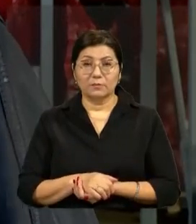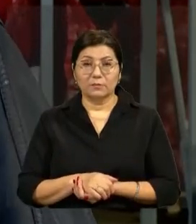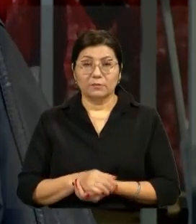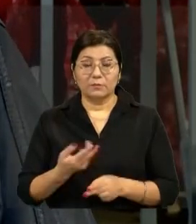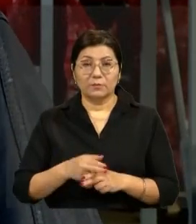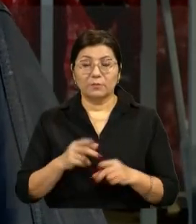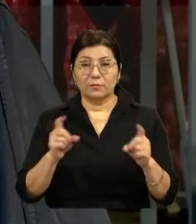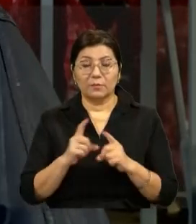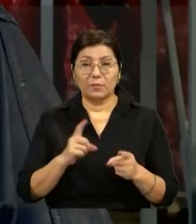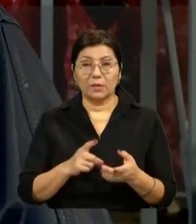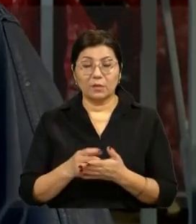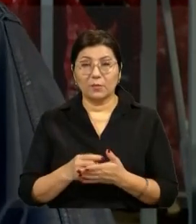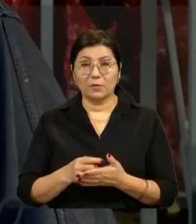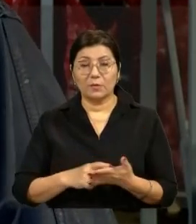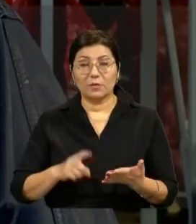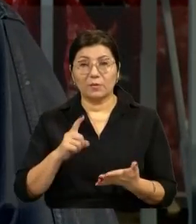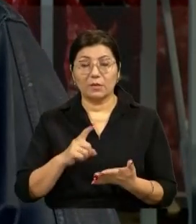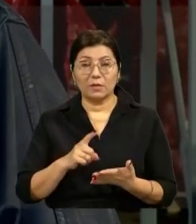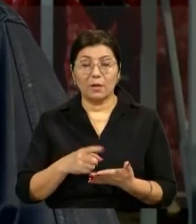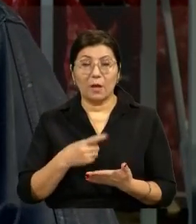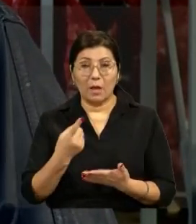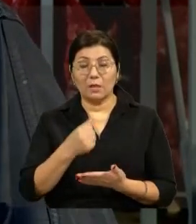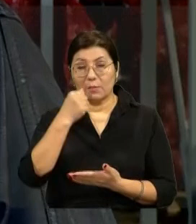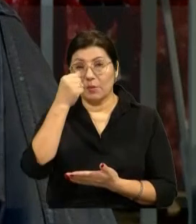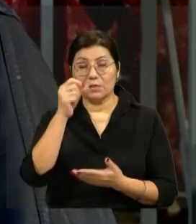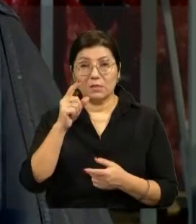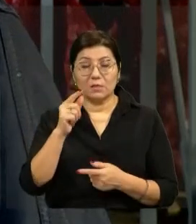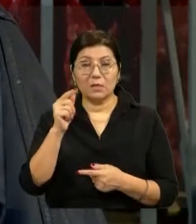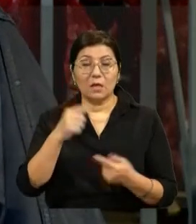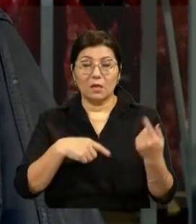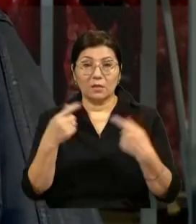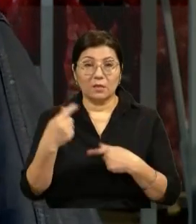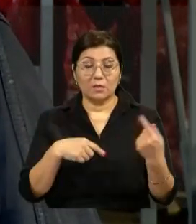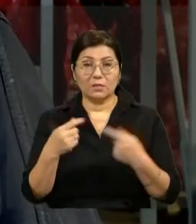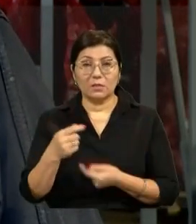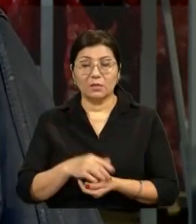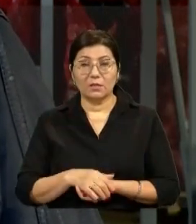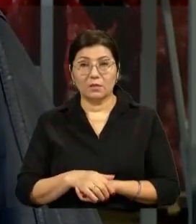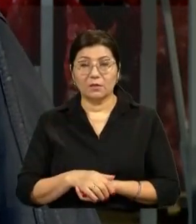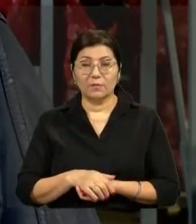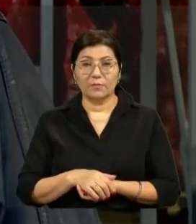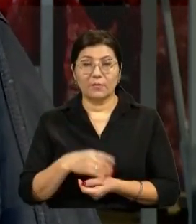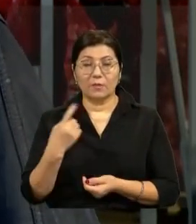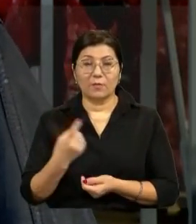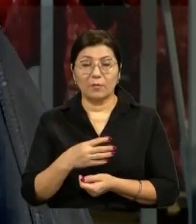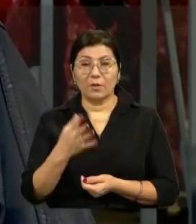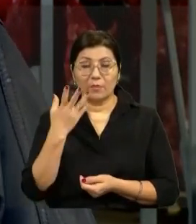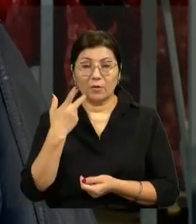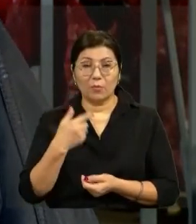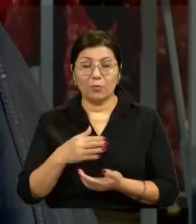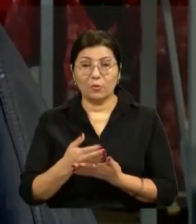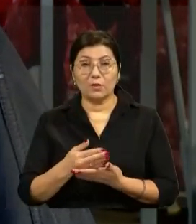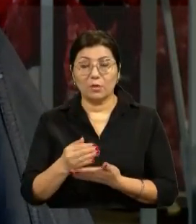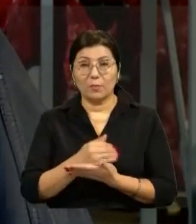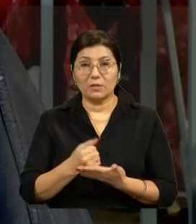Потому что дожди свое дело сделали. Месяц дождей, как бы там ни было, они... Во-первых, урожай упал.